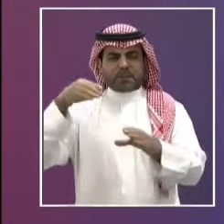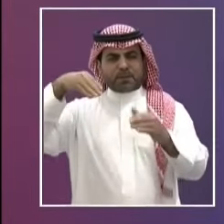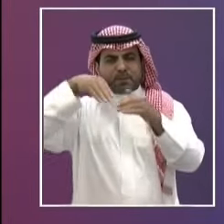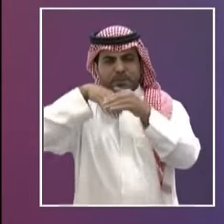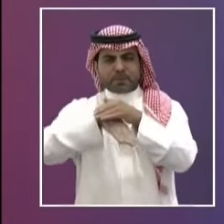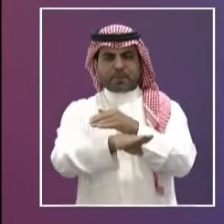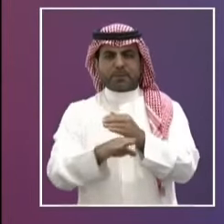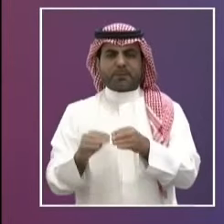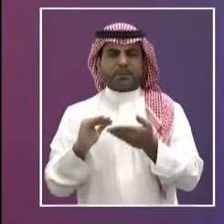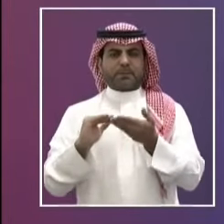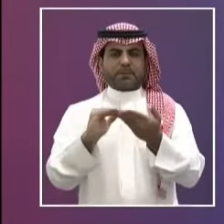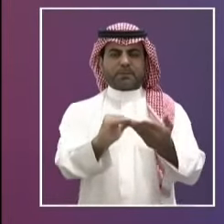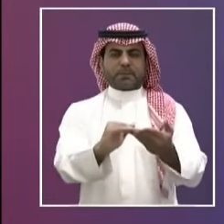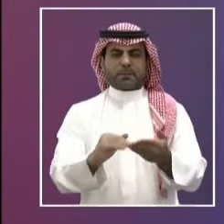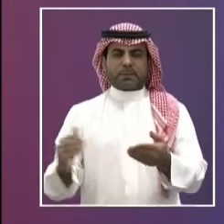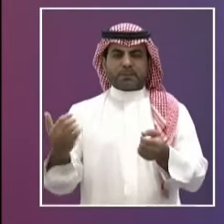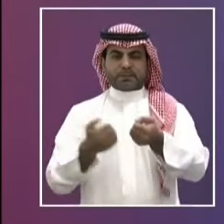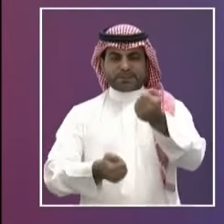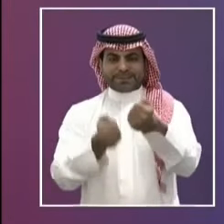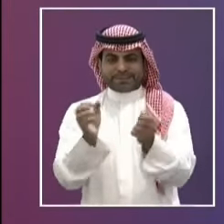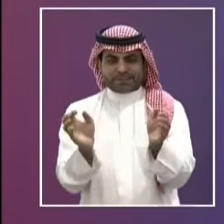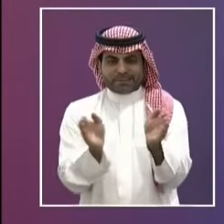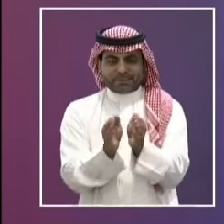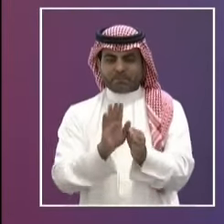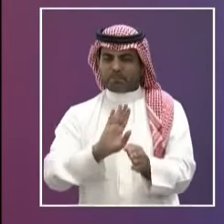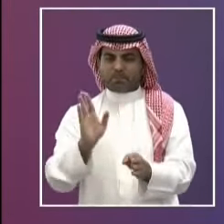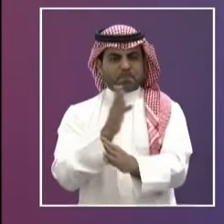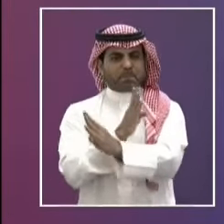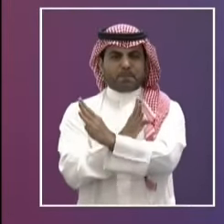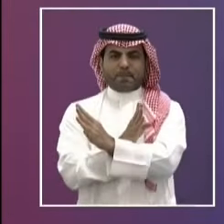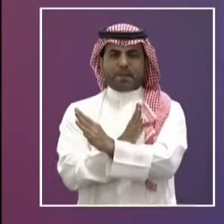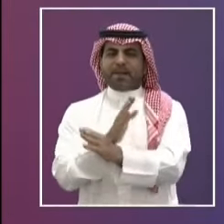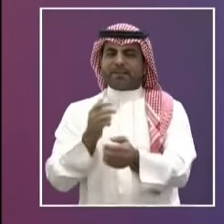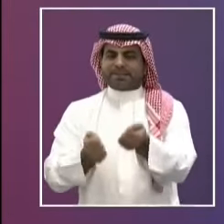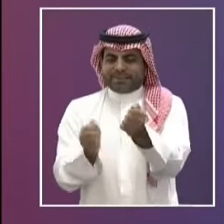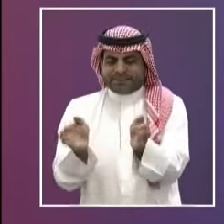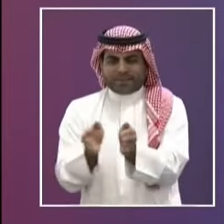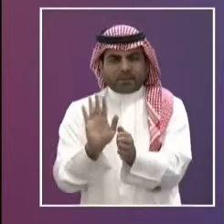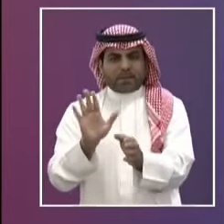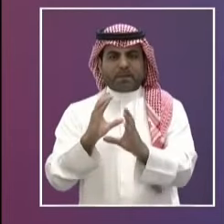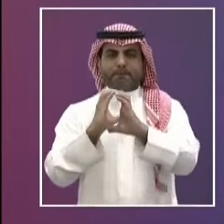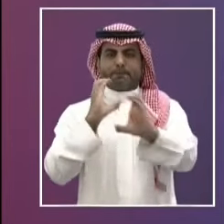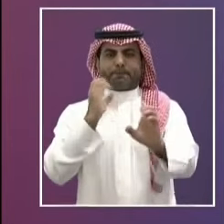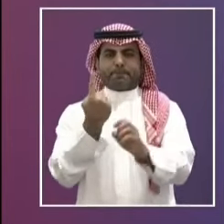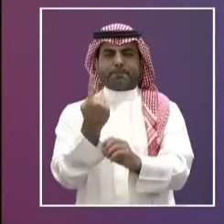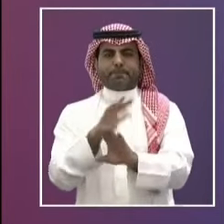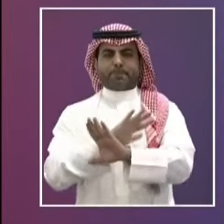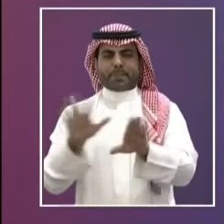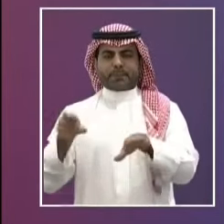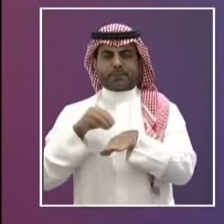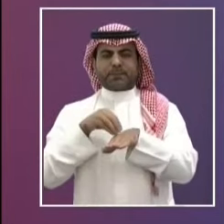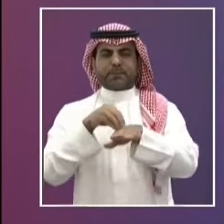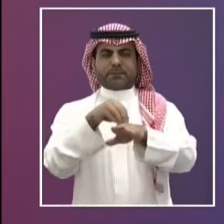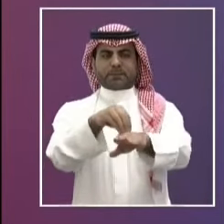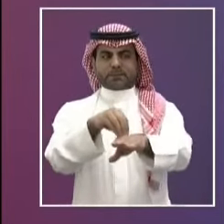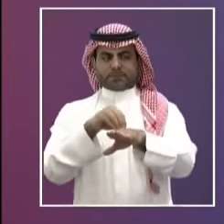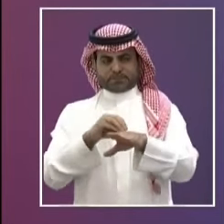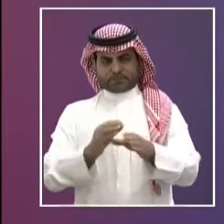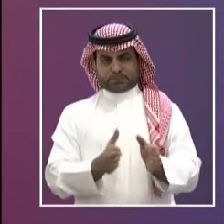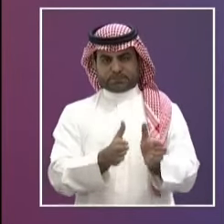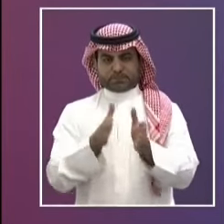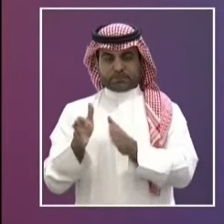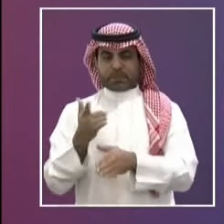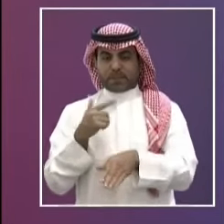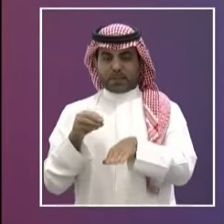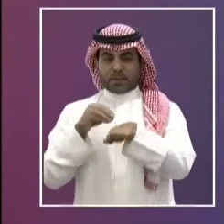هذا المسار حتى السيارات الصغيرة ما حتكون موجودة فيه، مسار مخصص فقط لحافلات المعتمرين.